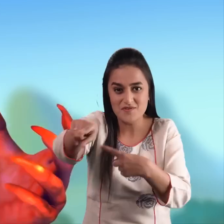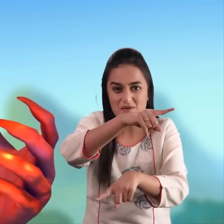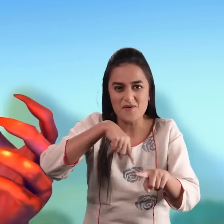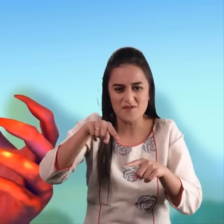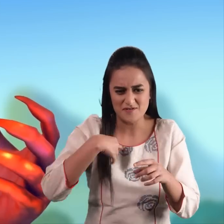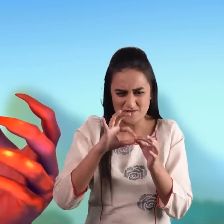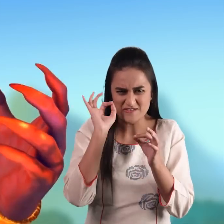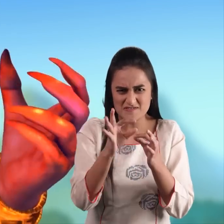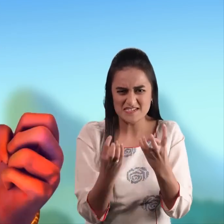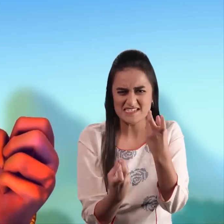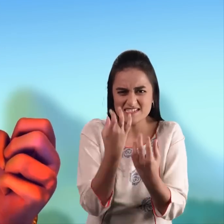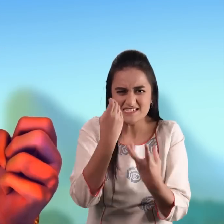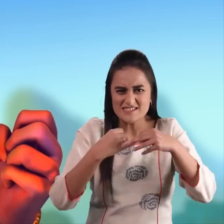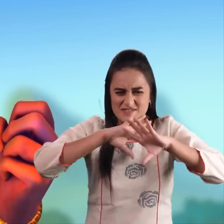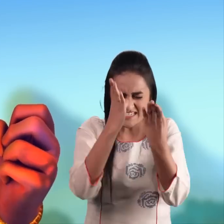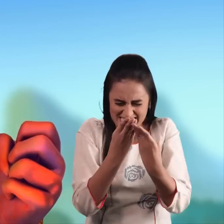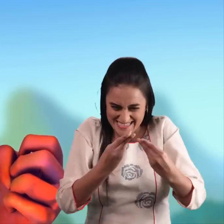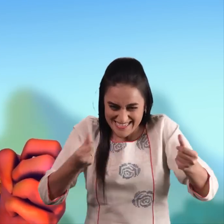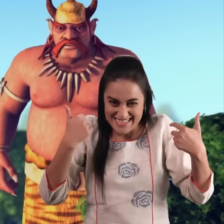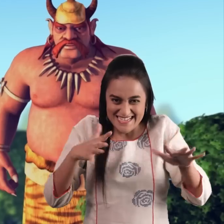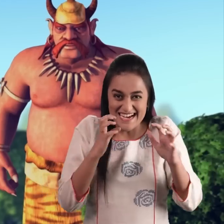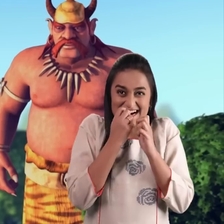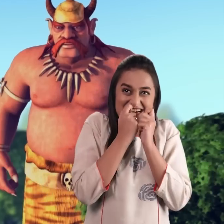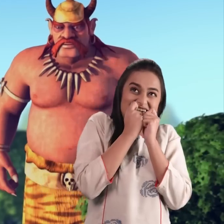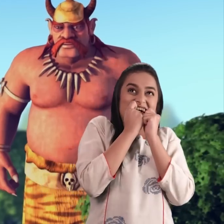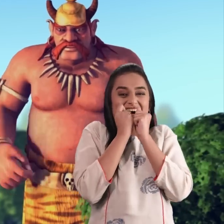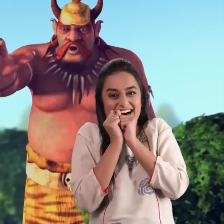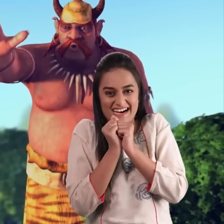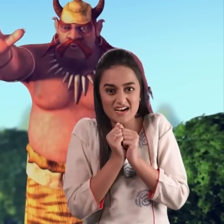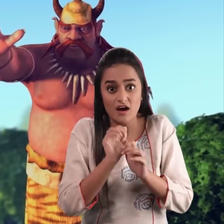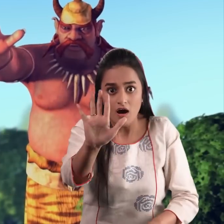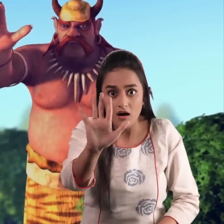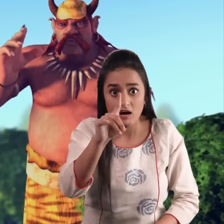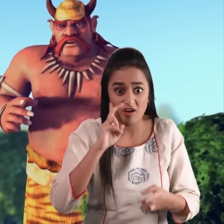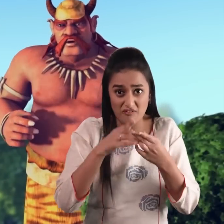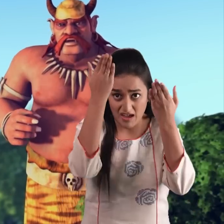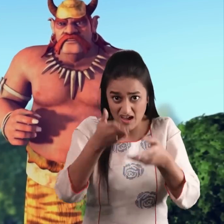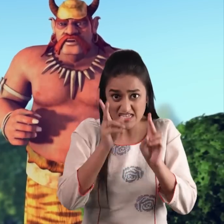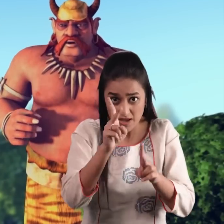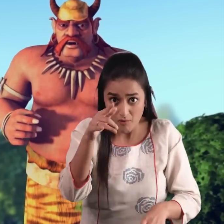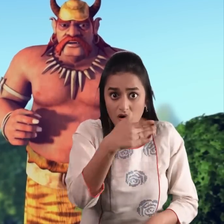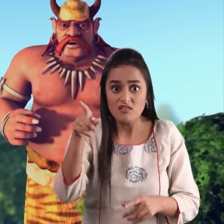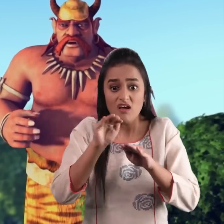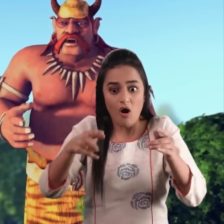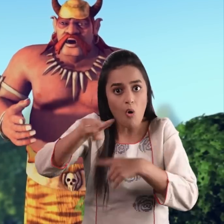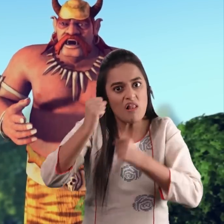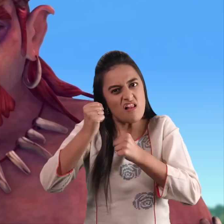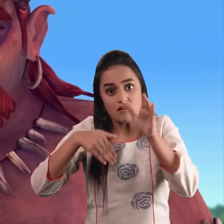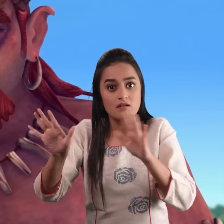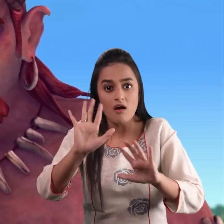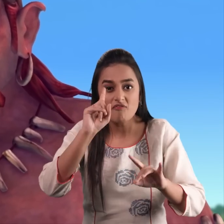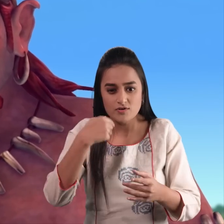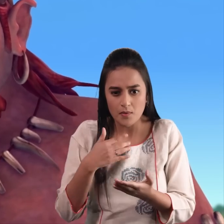चलो इन सारे बच्चों को अपनी आग में भून देता हूँ। रुको, अगर तुम ऐसे जाओगे तो वो भाग